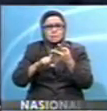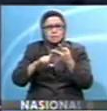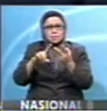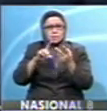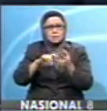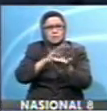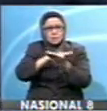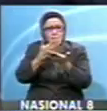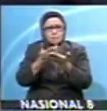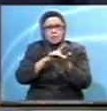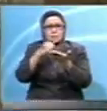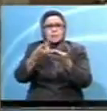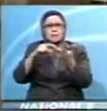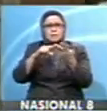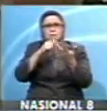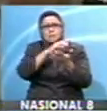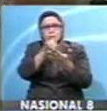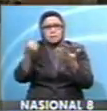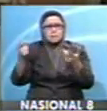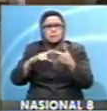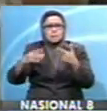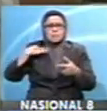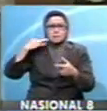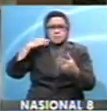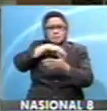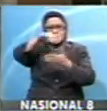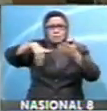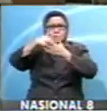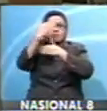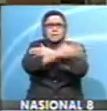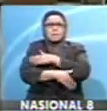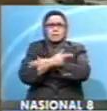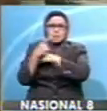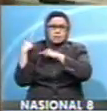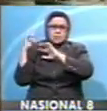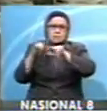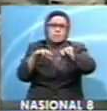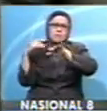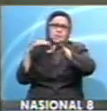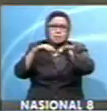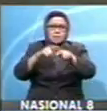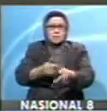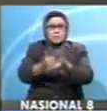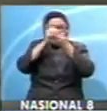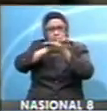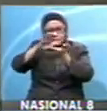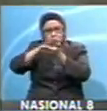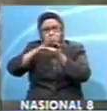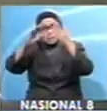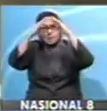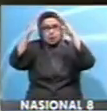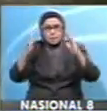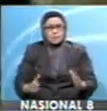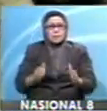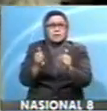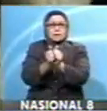sebagainya para sukarelawan dari seluruh negara juga tidak jemu-jemu turun Padang bergotongroyong membersihkan rumah penduduk dengan